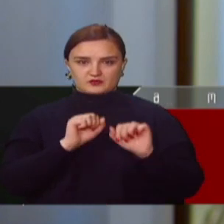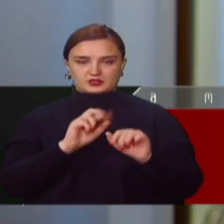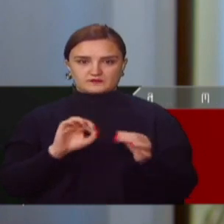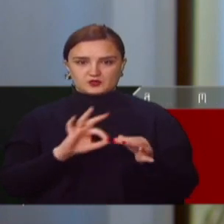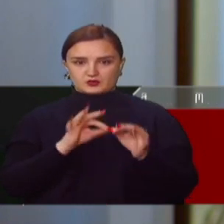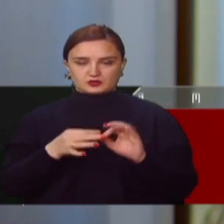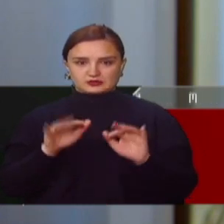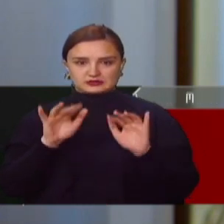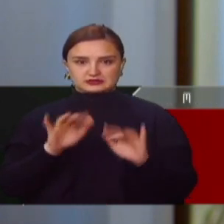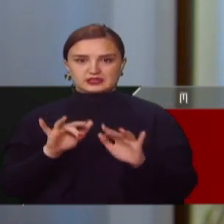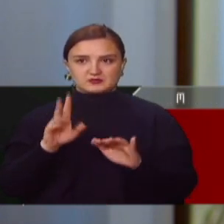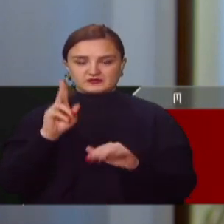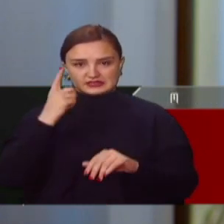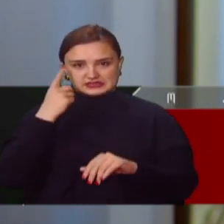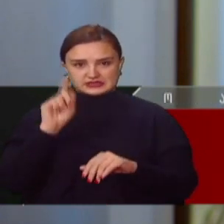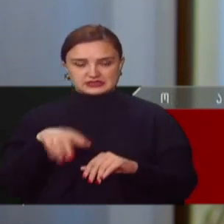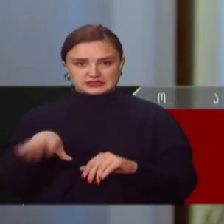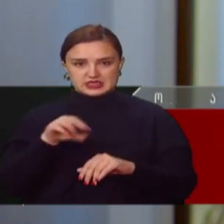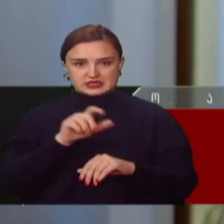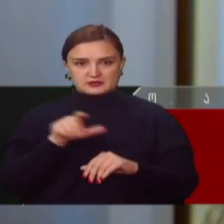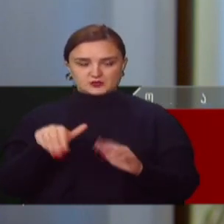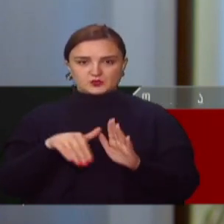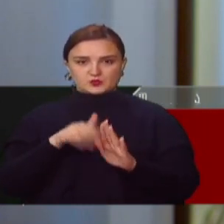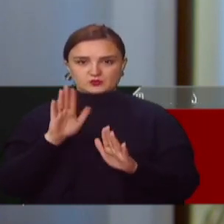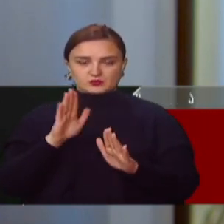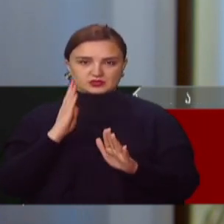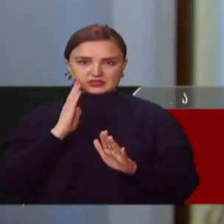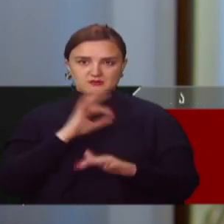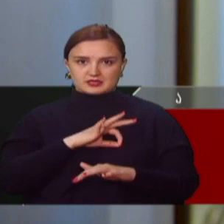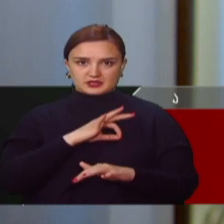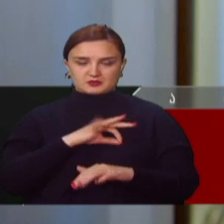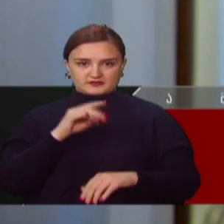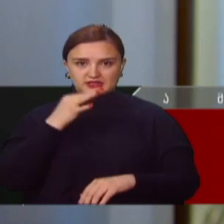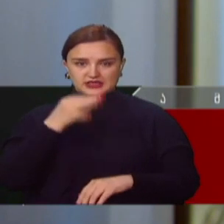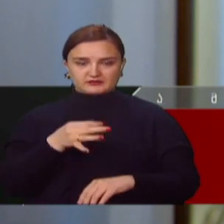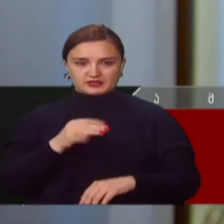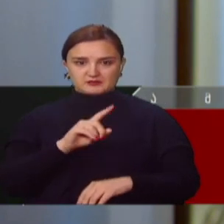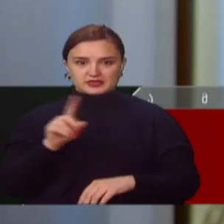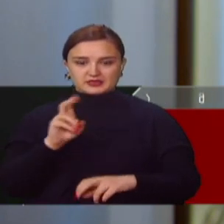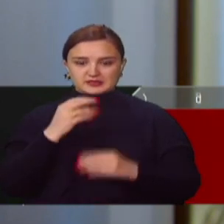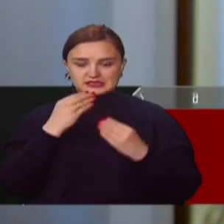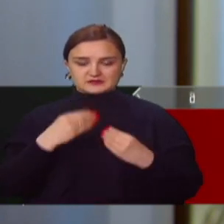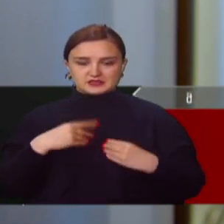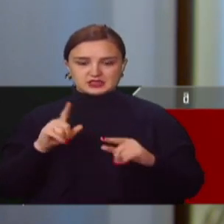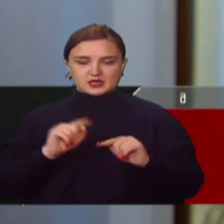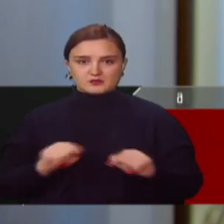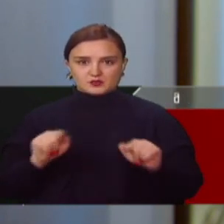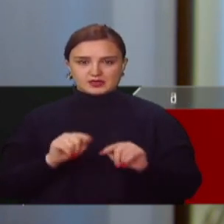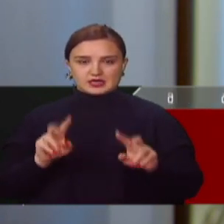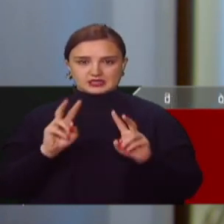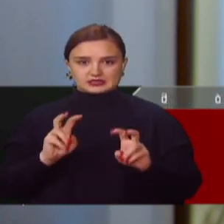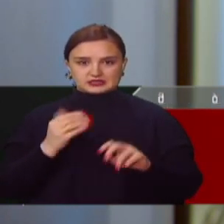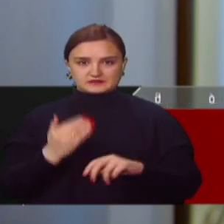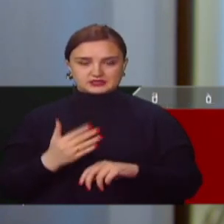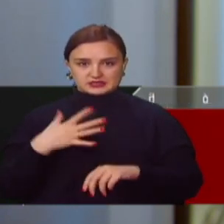კონკრეტული საქმეში ვინც ძალიან ჩახედულია ის ადამიანები უფრო გაშლიან სამართლებრივად, მაგრამ რისთვისაც და რა პროპაგანდისთვისაც ამას